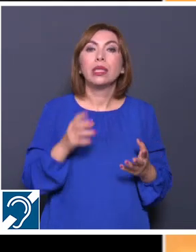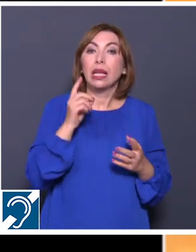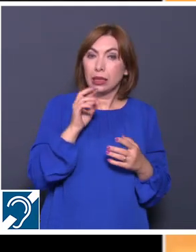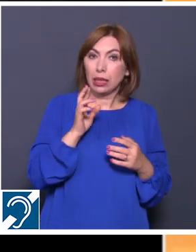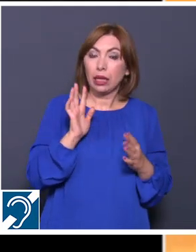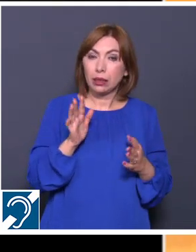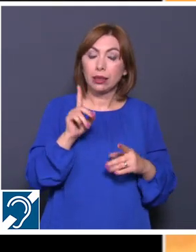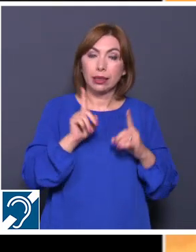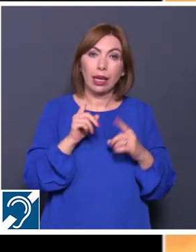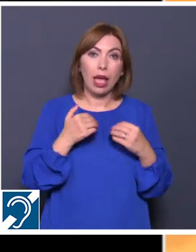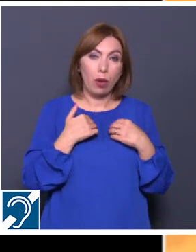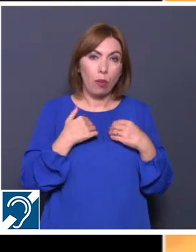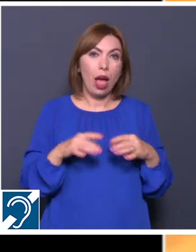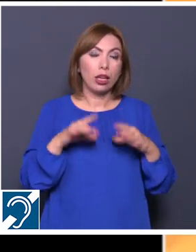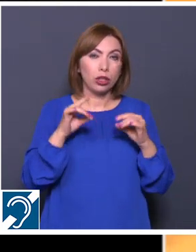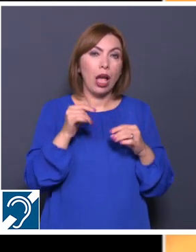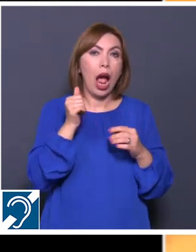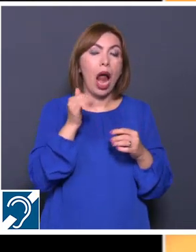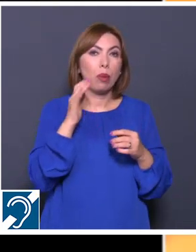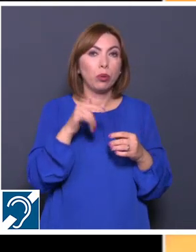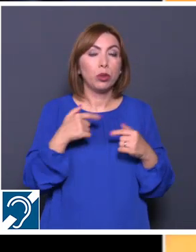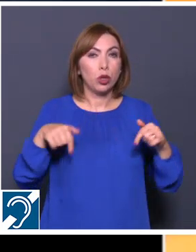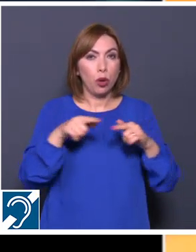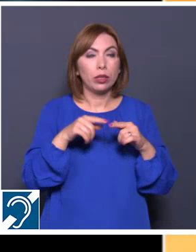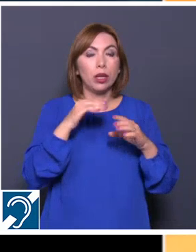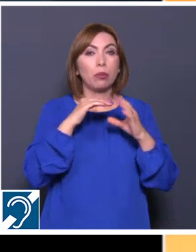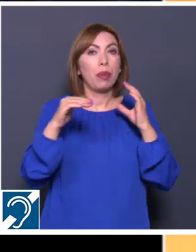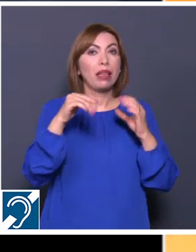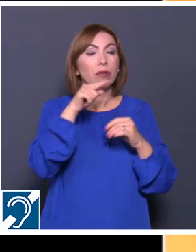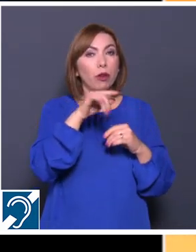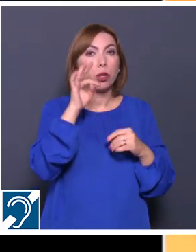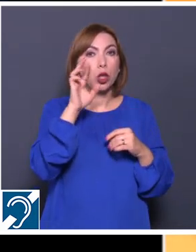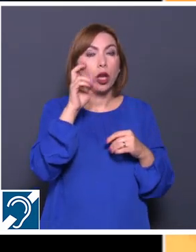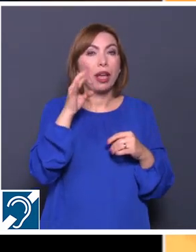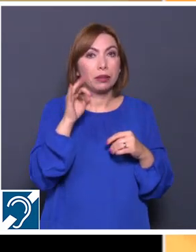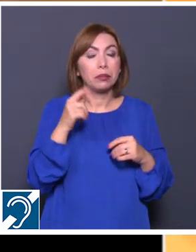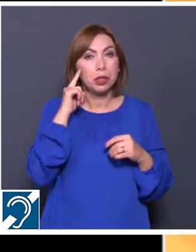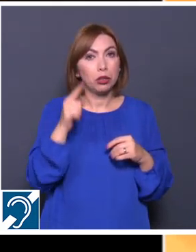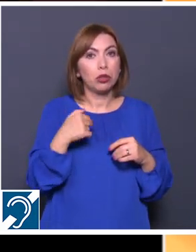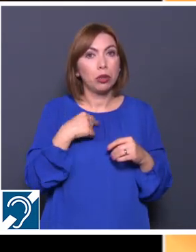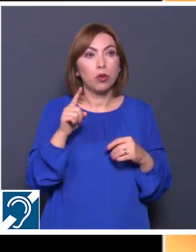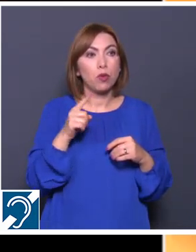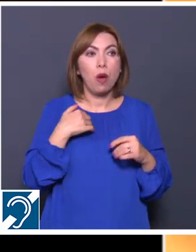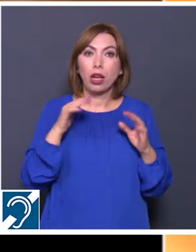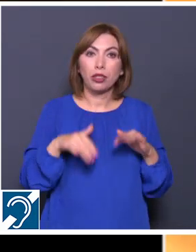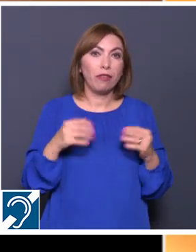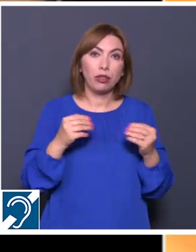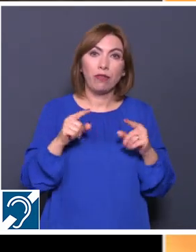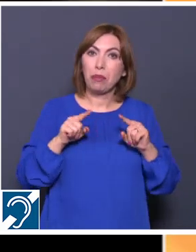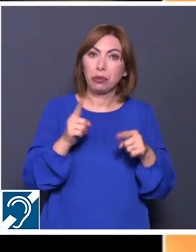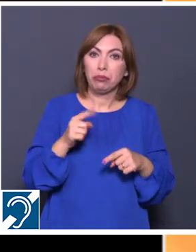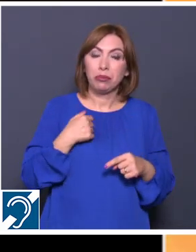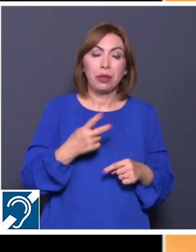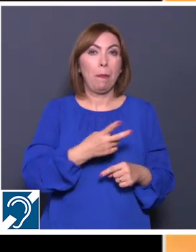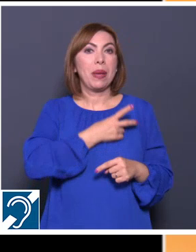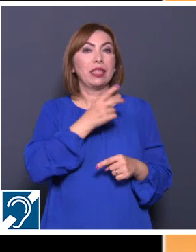Dar dacă eu aș găsi albumul nostru pe o platformă de torente, să știi că n-aș avea ceva împotrivă. Aș fi foarte